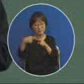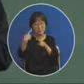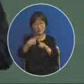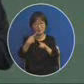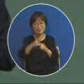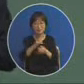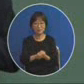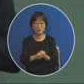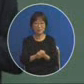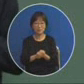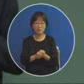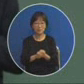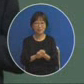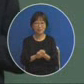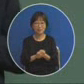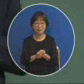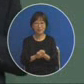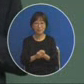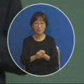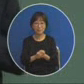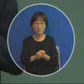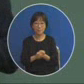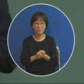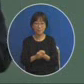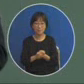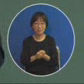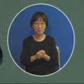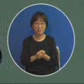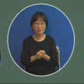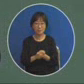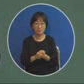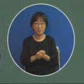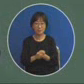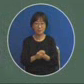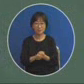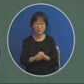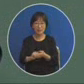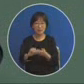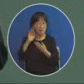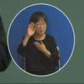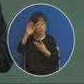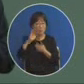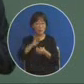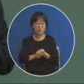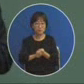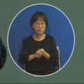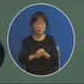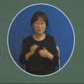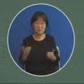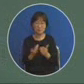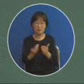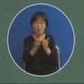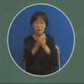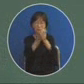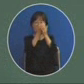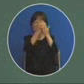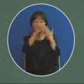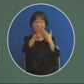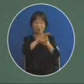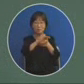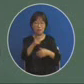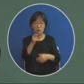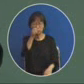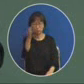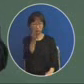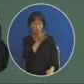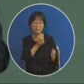businesses and corporations as well. 재벌들도 많은 거 가져가지 말고 막 나눠가라 이렇게 자꾸 법이 만들어지겠죠. And they're going to continue to try to introduce a bill where they're going to